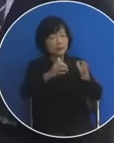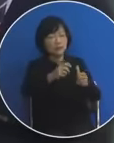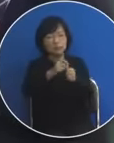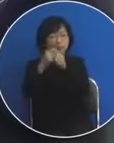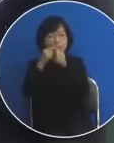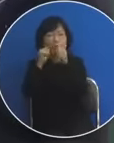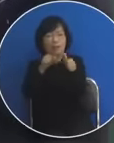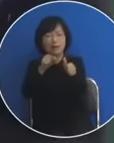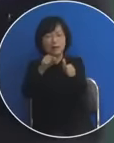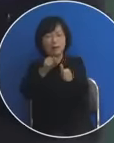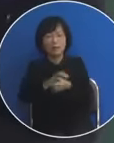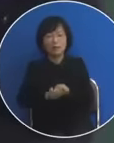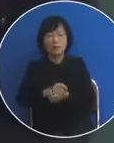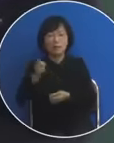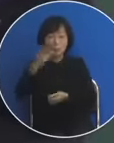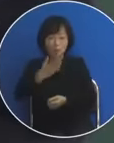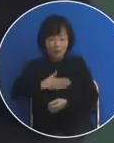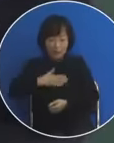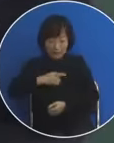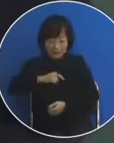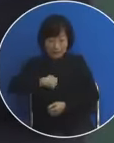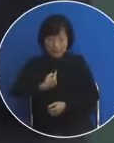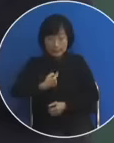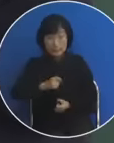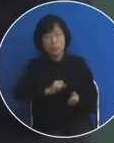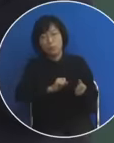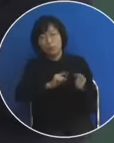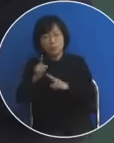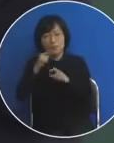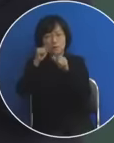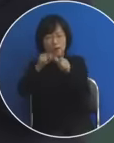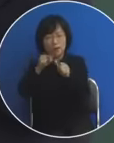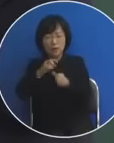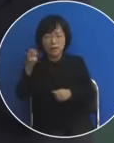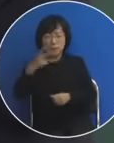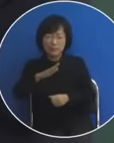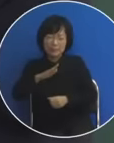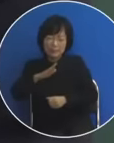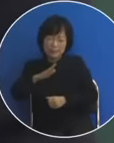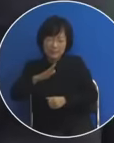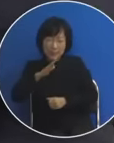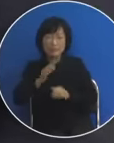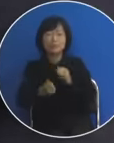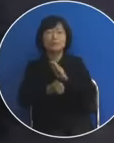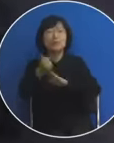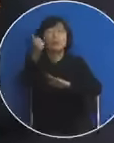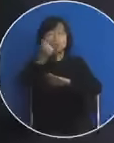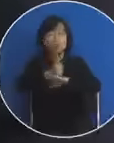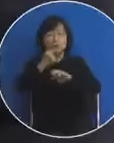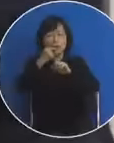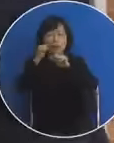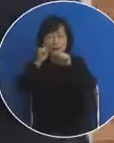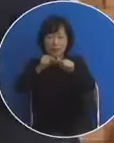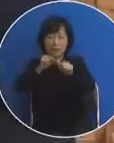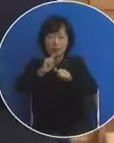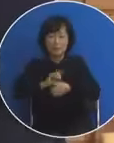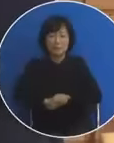go out and save the world. 그리고 나를 살리라는 거죠. Save yourself. 그리고 진짜 성공을 해라는 겁니다. And have true success.